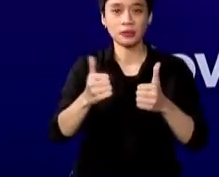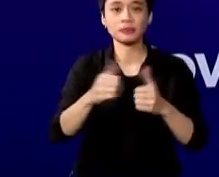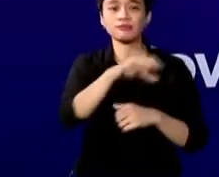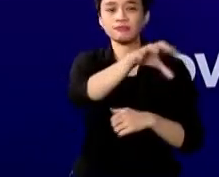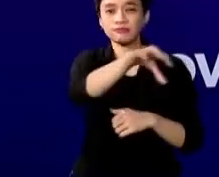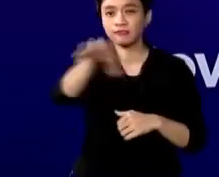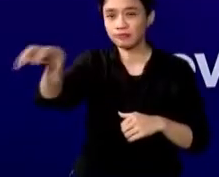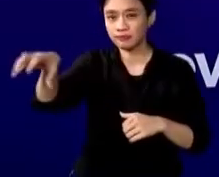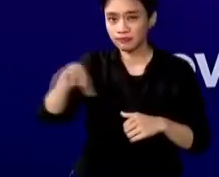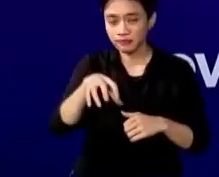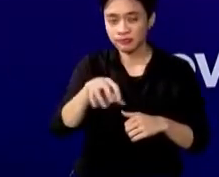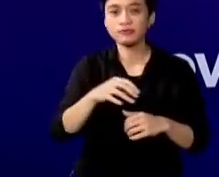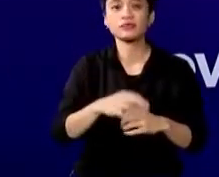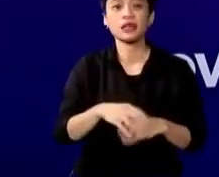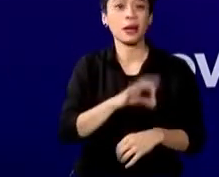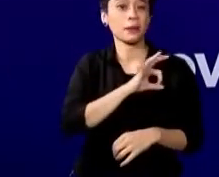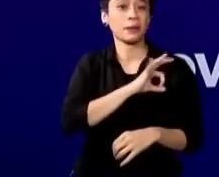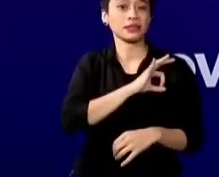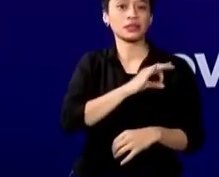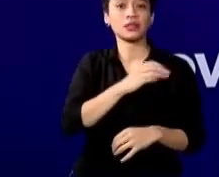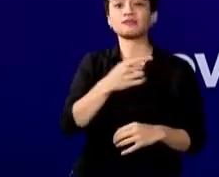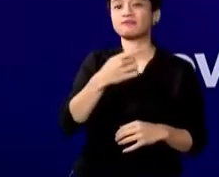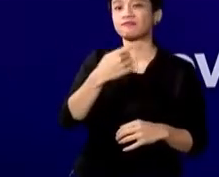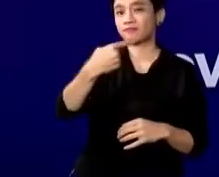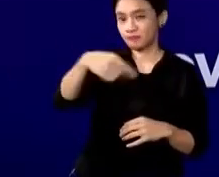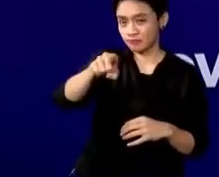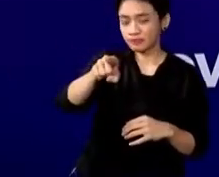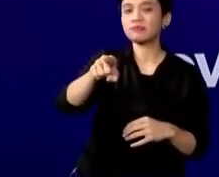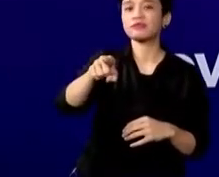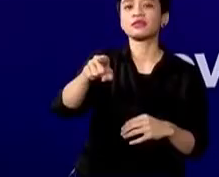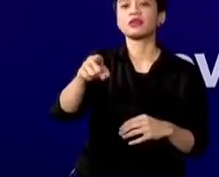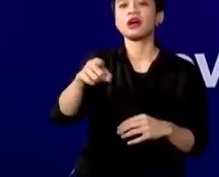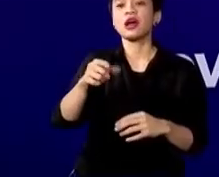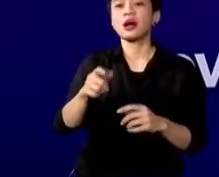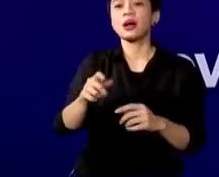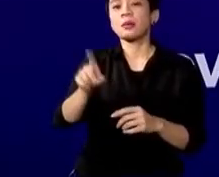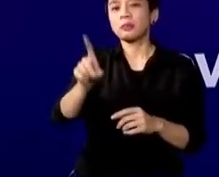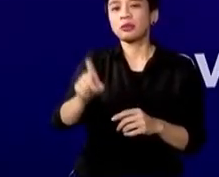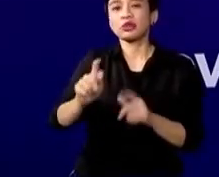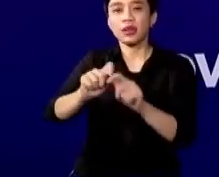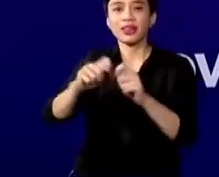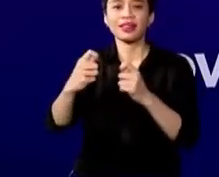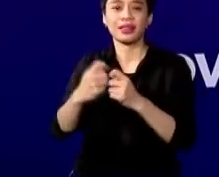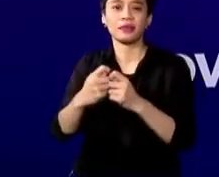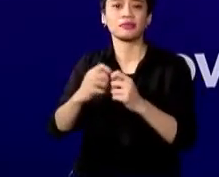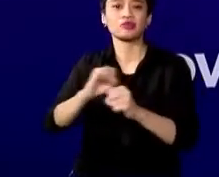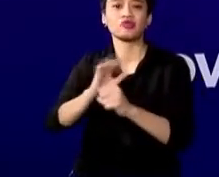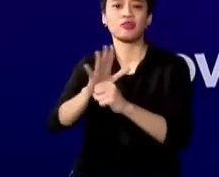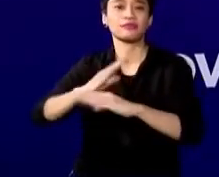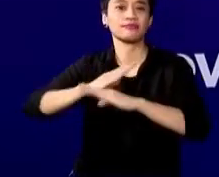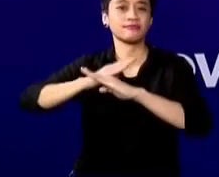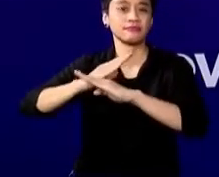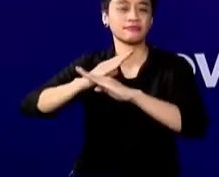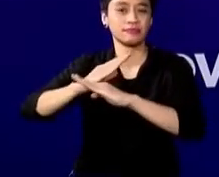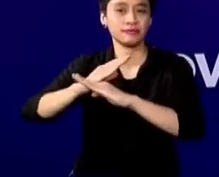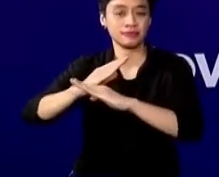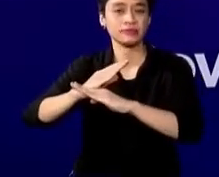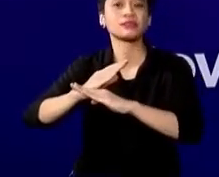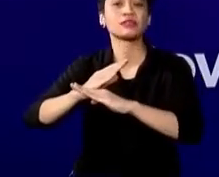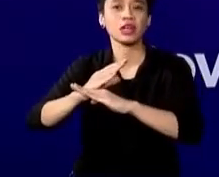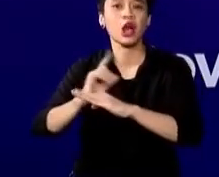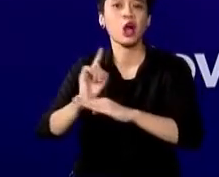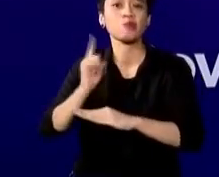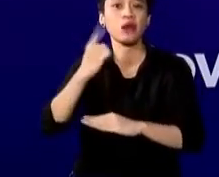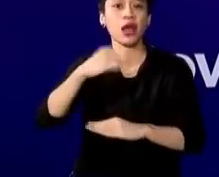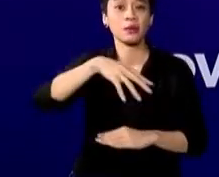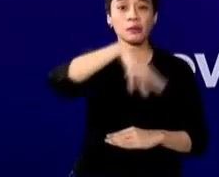atas dasar Instruksi Presiden sudah membentuk satuan tugas penanganan covid-19 yang mulai dibentuk organisasinya dari